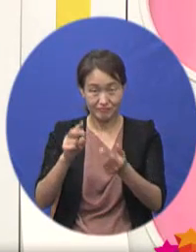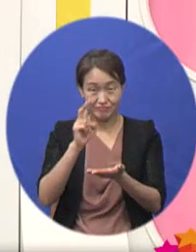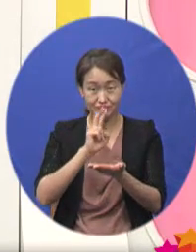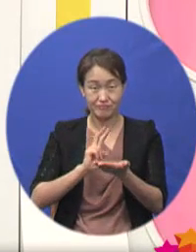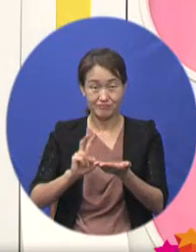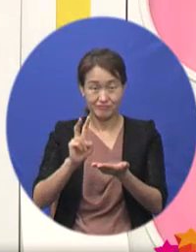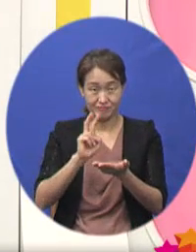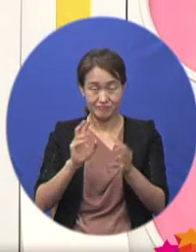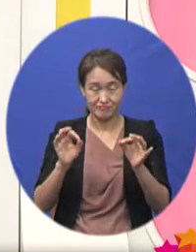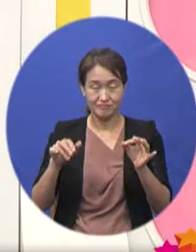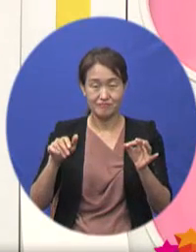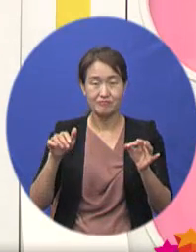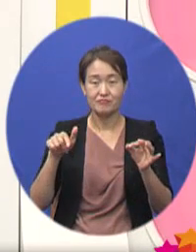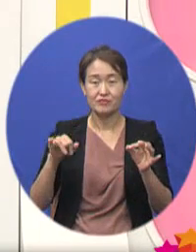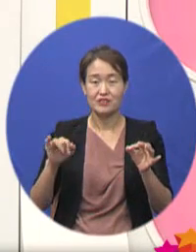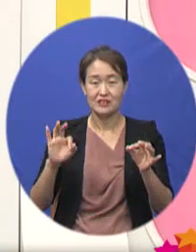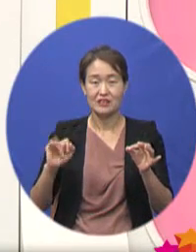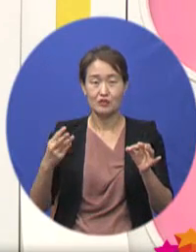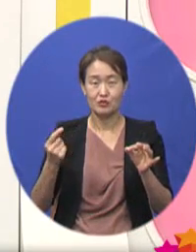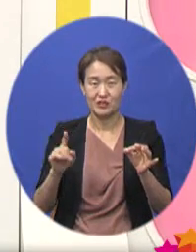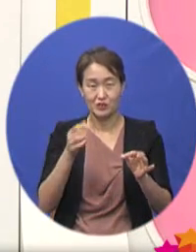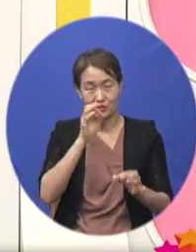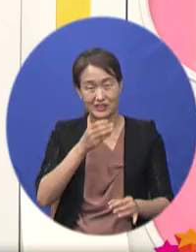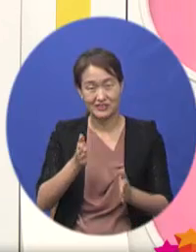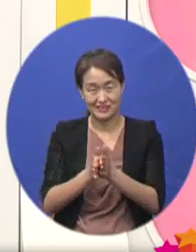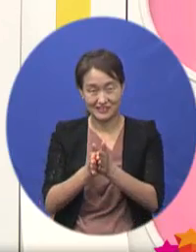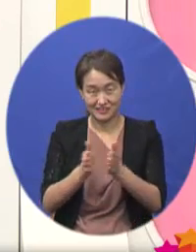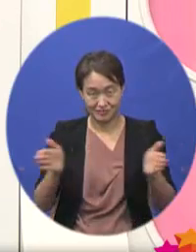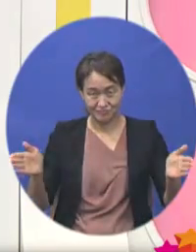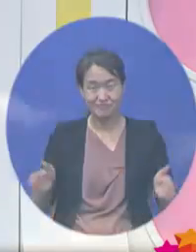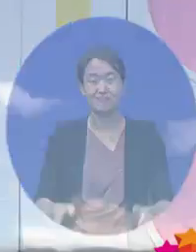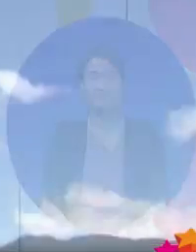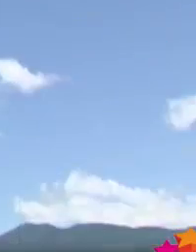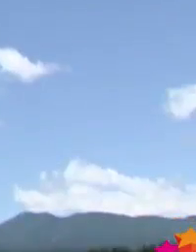노래입니다. 김일휘 아버님. 네. 네, 노래 들어볼까요? 가요.